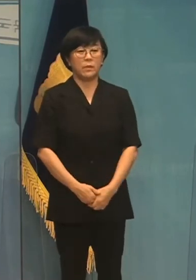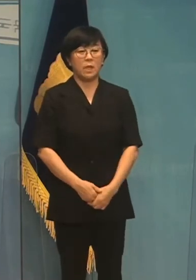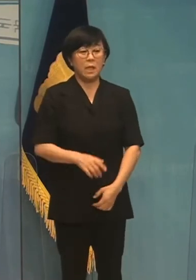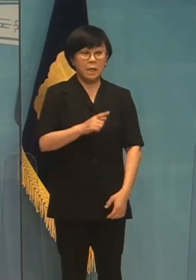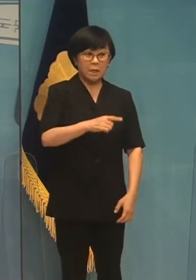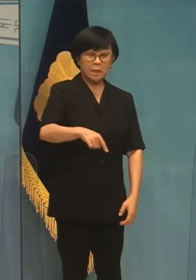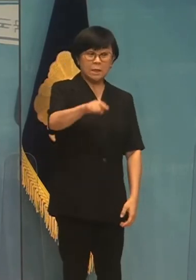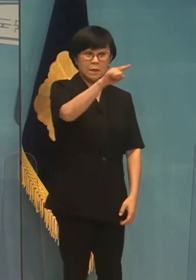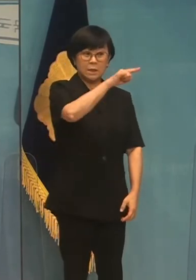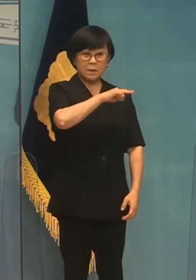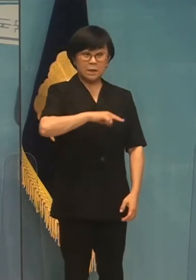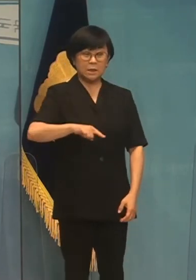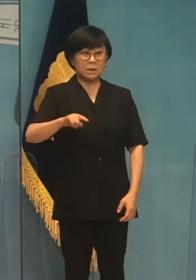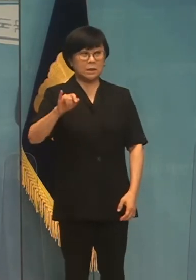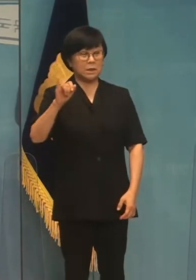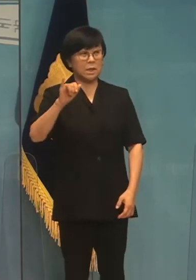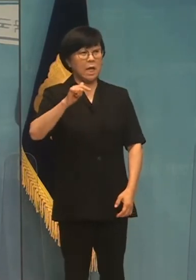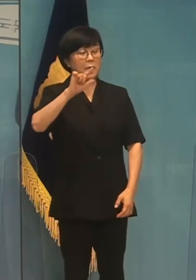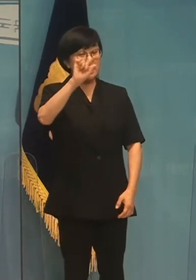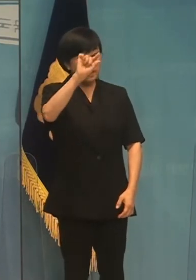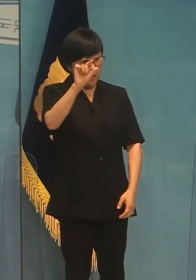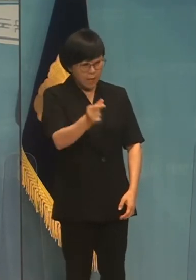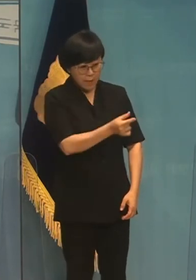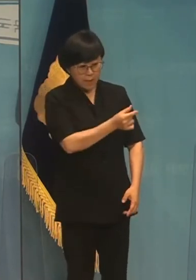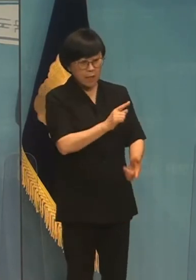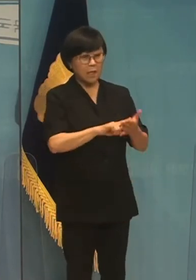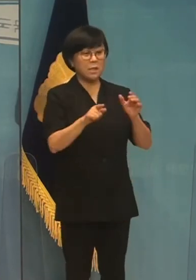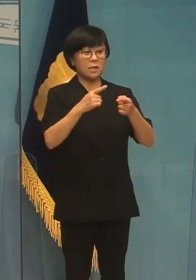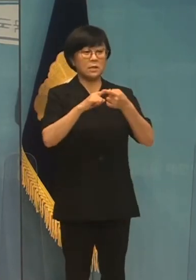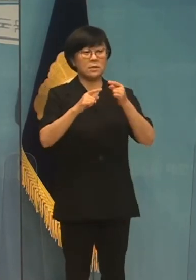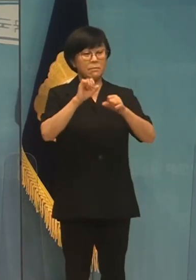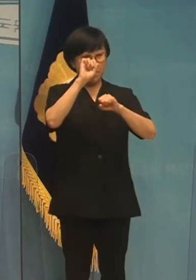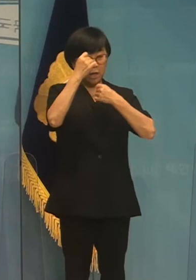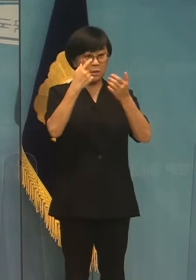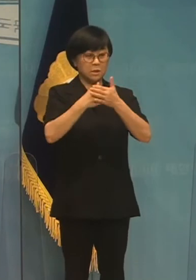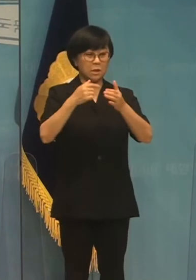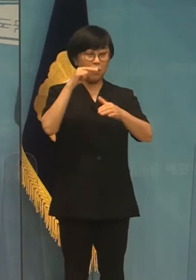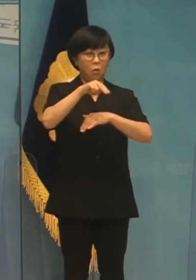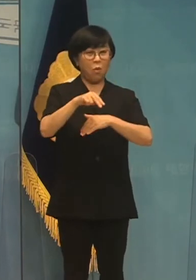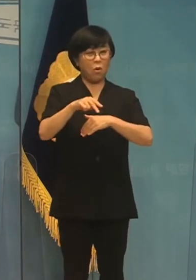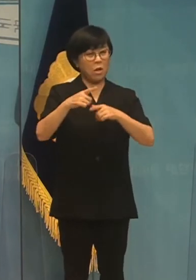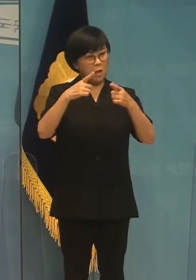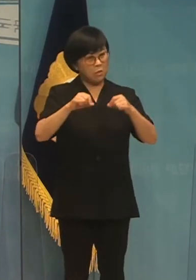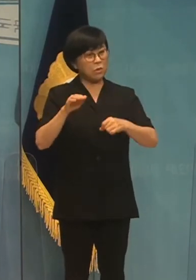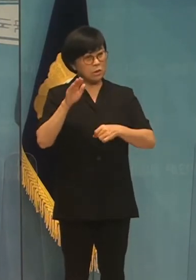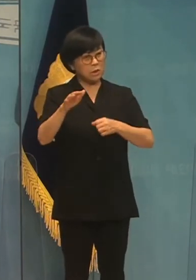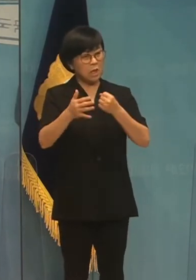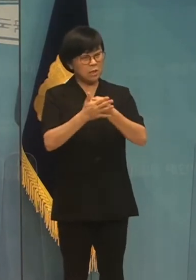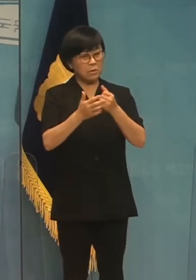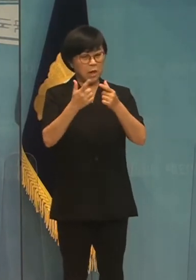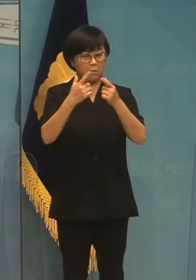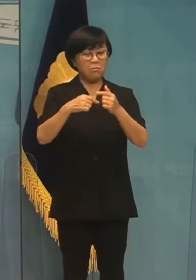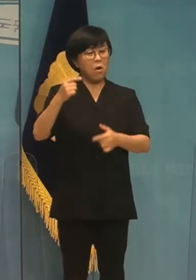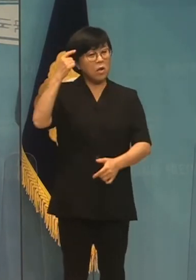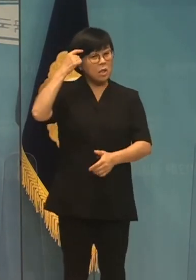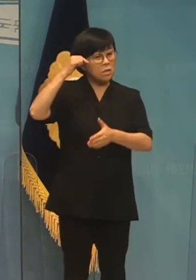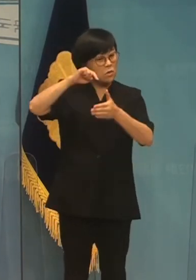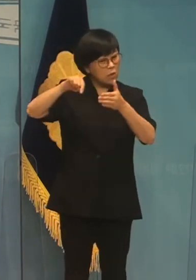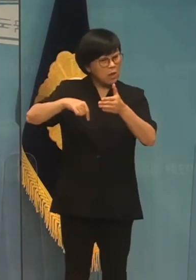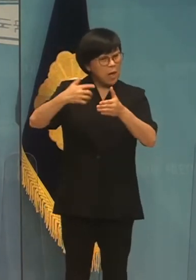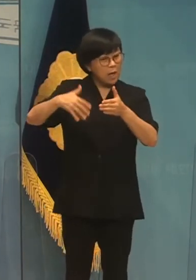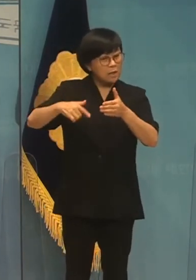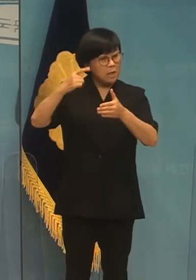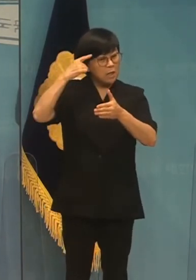그들은 나이키 신발을 신고 일본 차를 타지만 머리는 아직 일제 타도